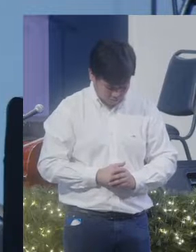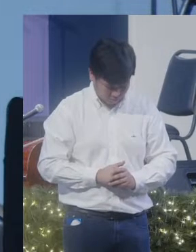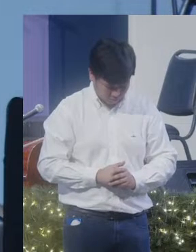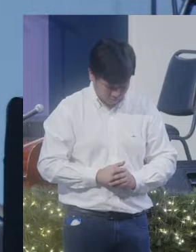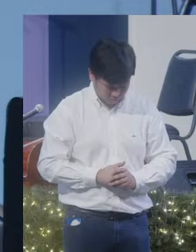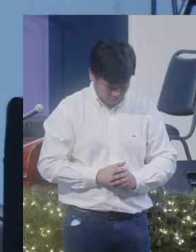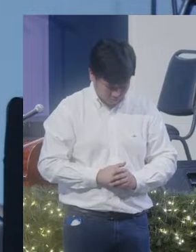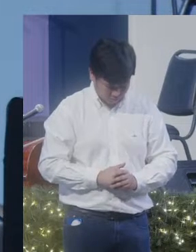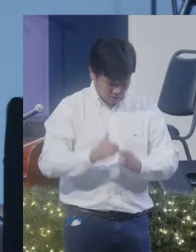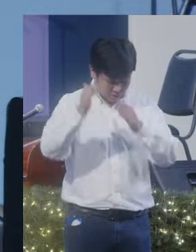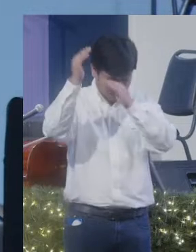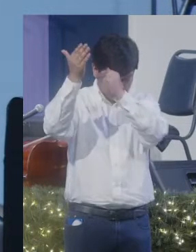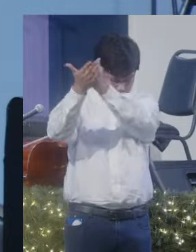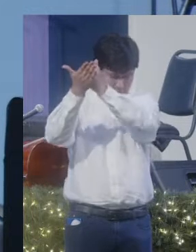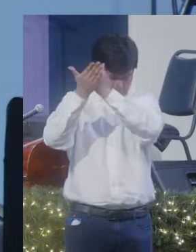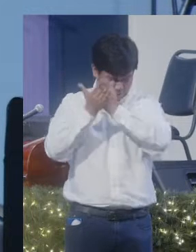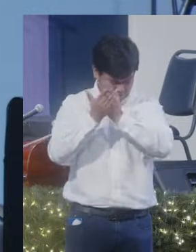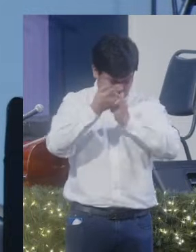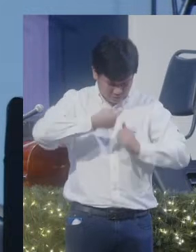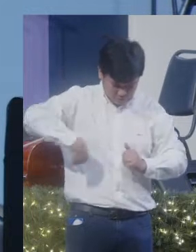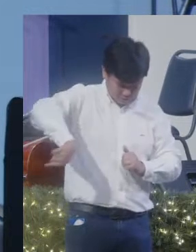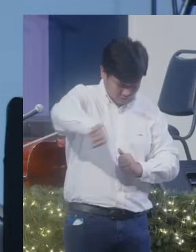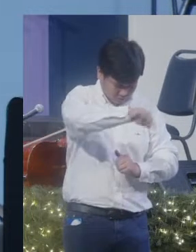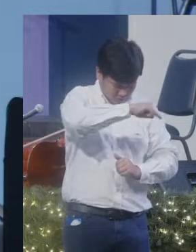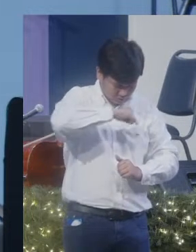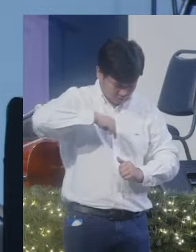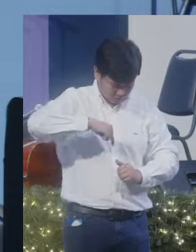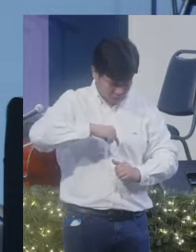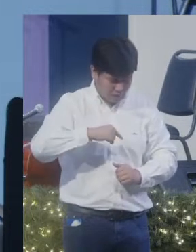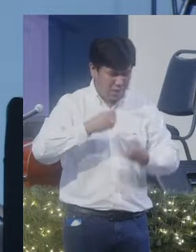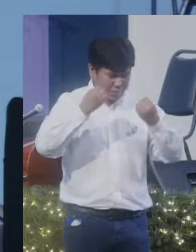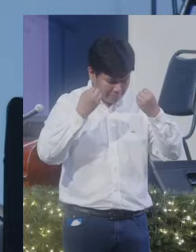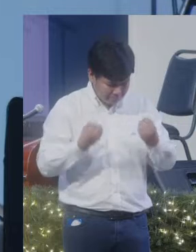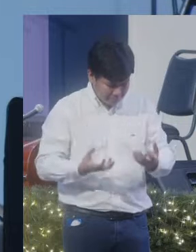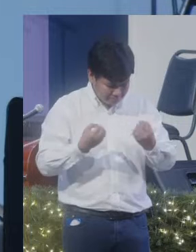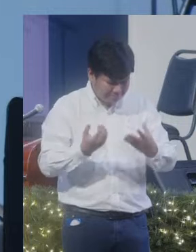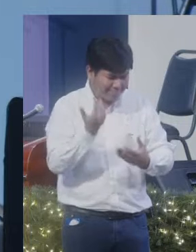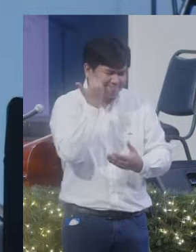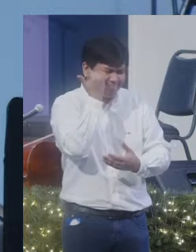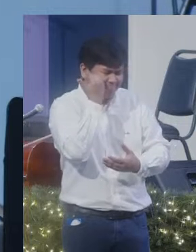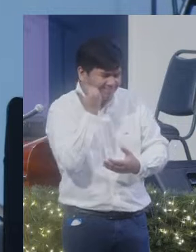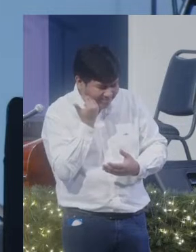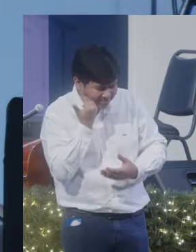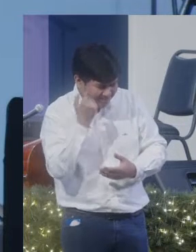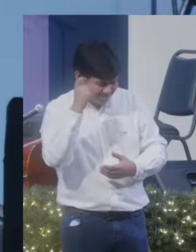talus mo, O Diyos, na kami ay maraming kakulangan sa aming kaisipan.